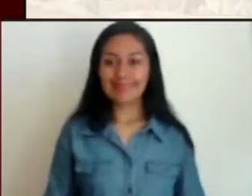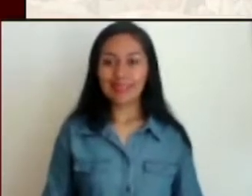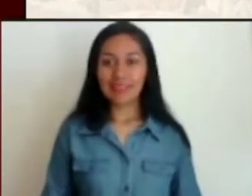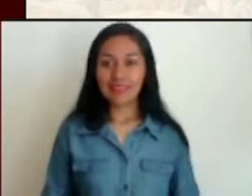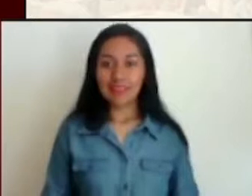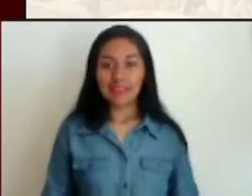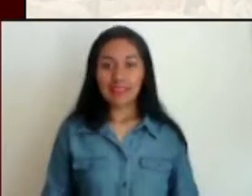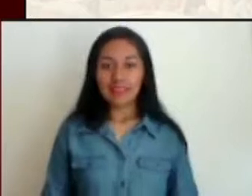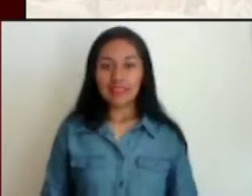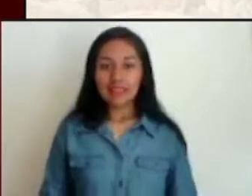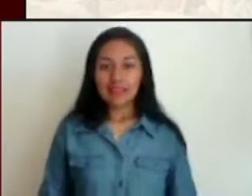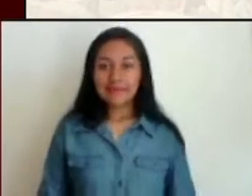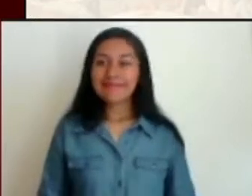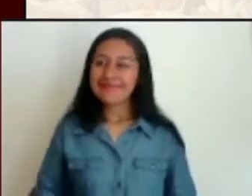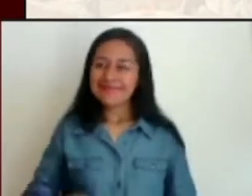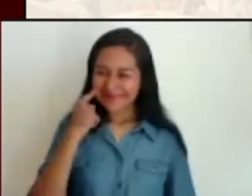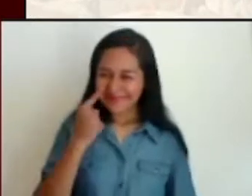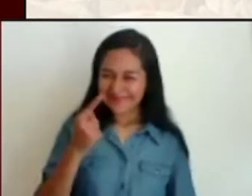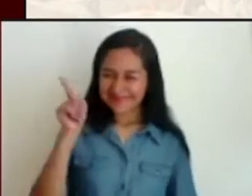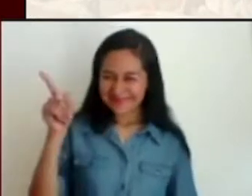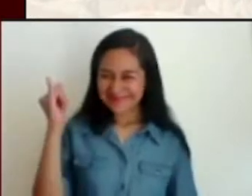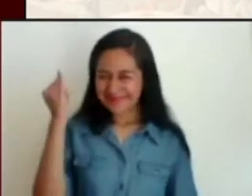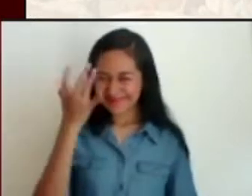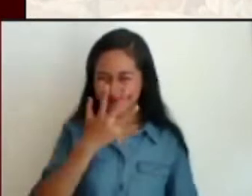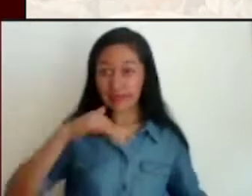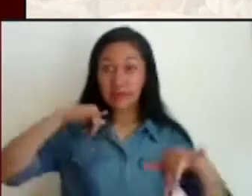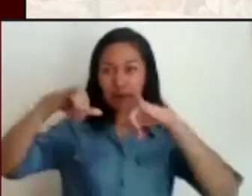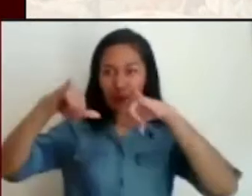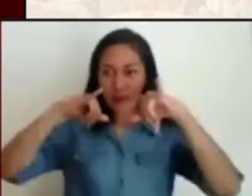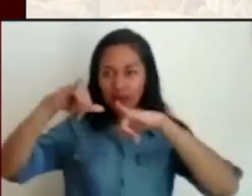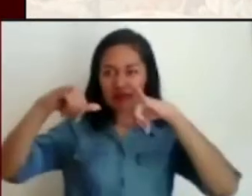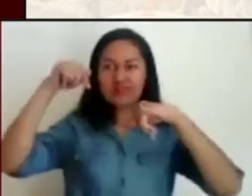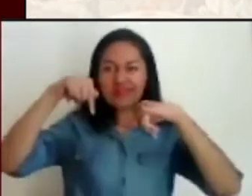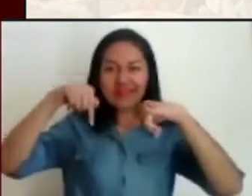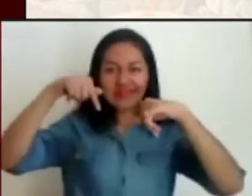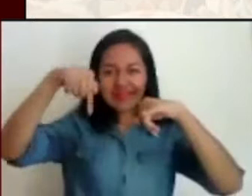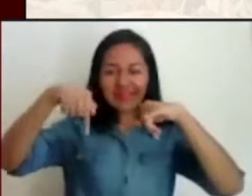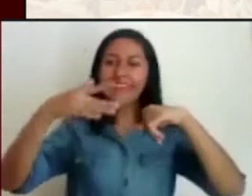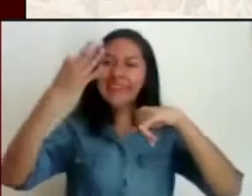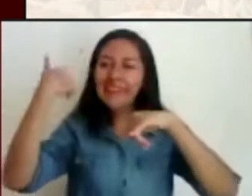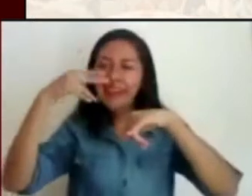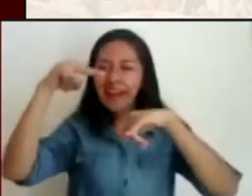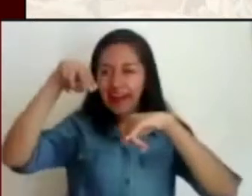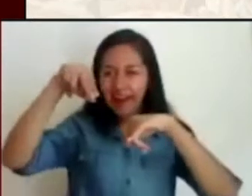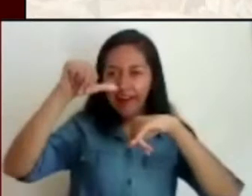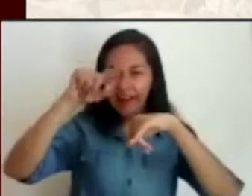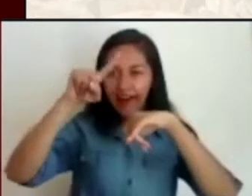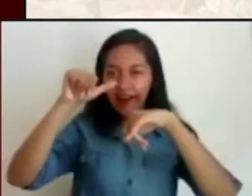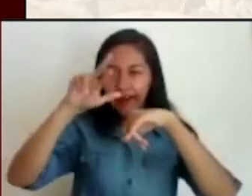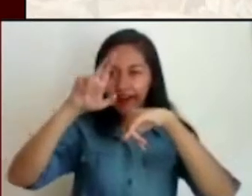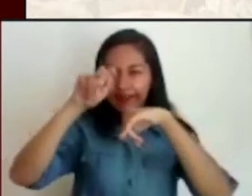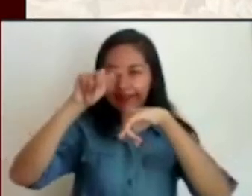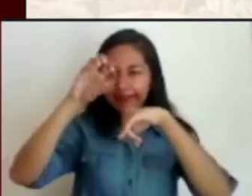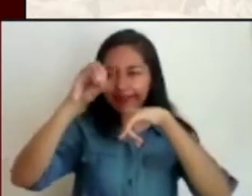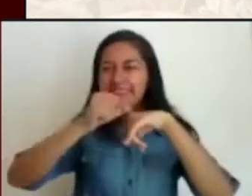Si segnala in questo mappa, in rojo, i due lazzaretti, il lazzaretto viejo, che si vede in la parte di abajo, e